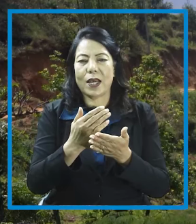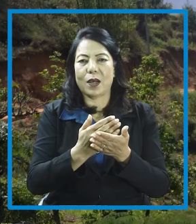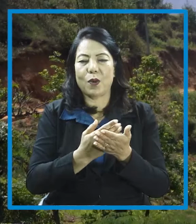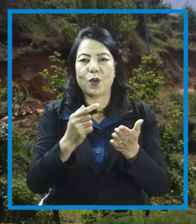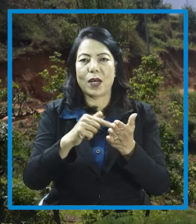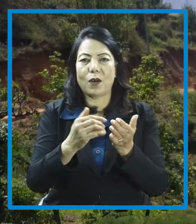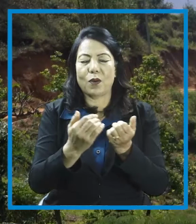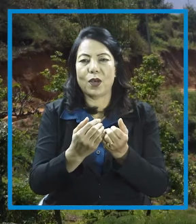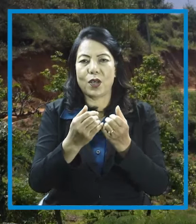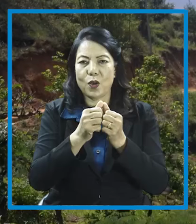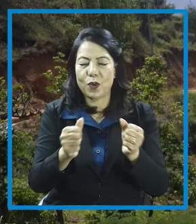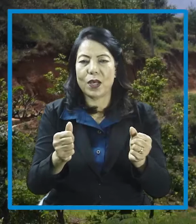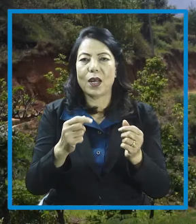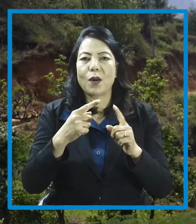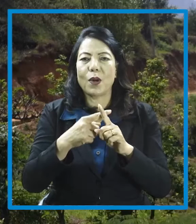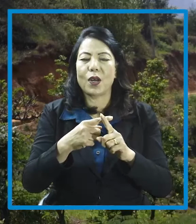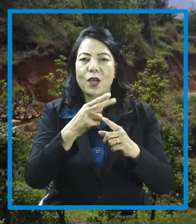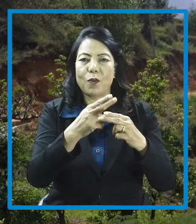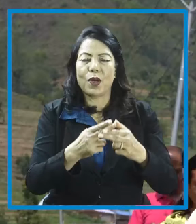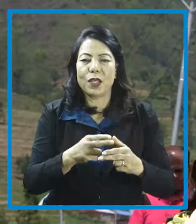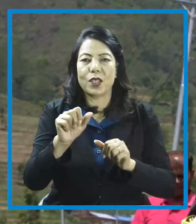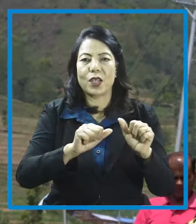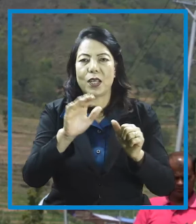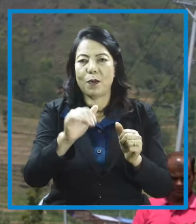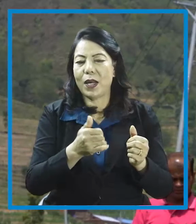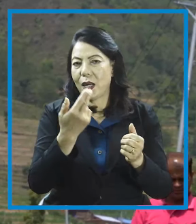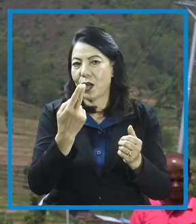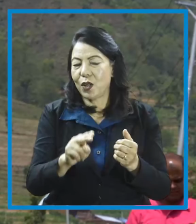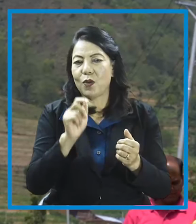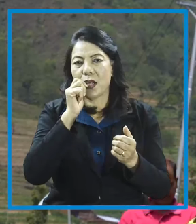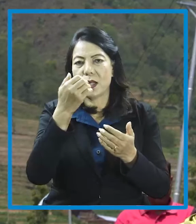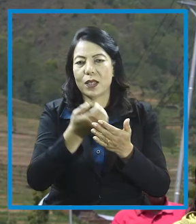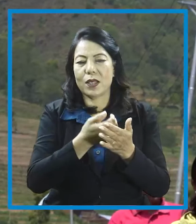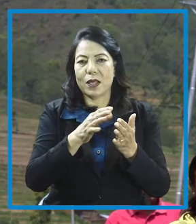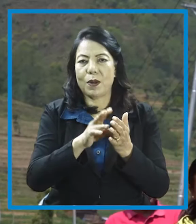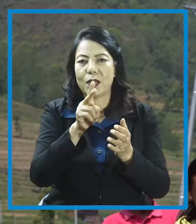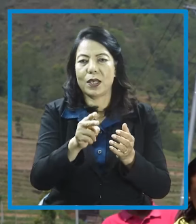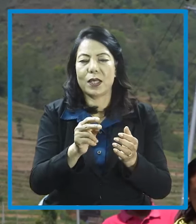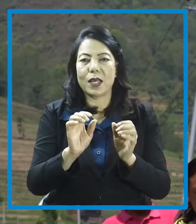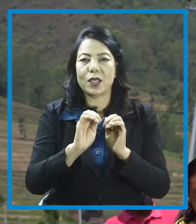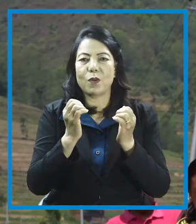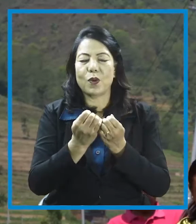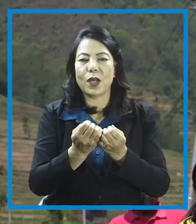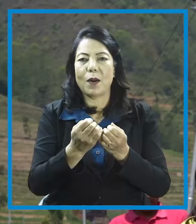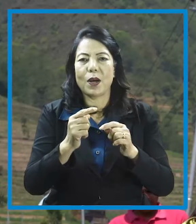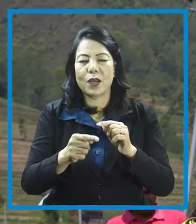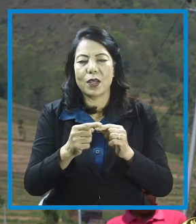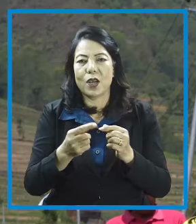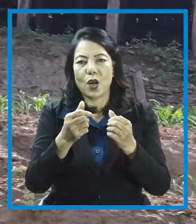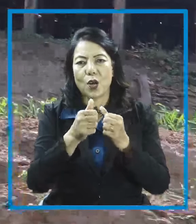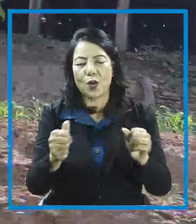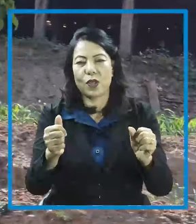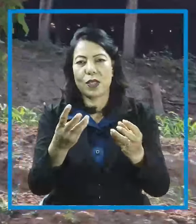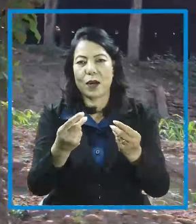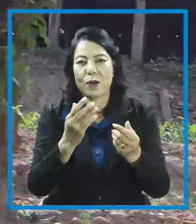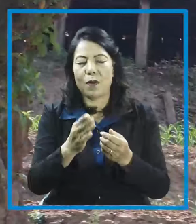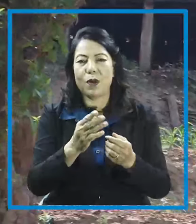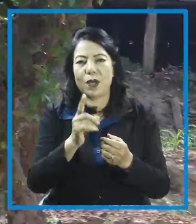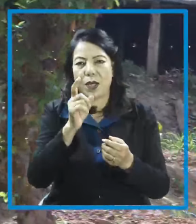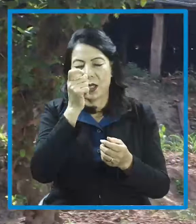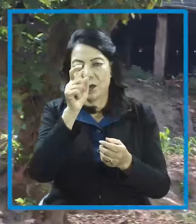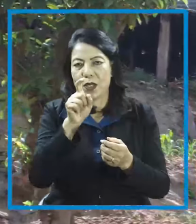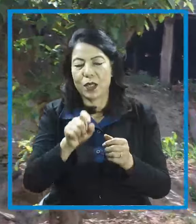हिसाबले कार्यक्रम लागू गर्ने हिसाबले प्लस बजेट हामीले जति लिएर आएका थियौँ दात्री निकायबाट त्यसलाई चाहिँ समुदायमा खर्च गर्ने